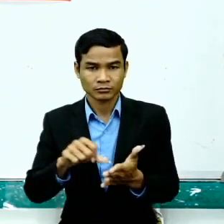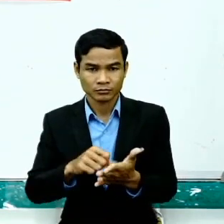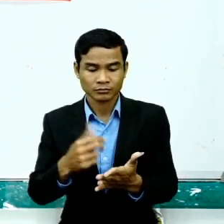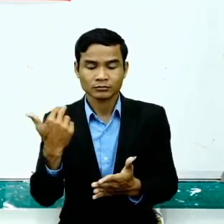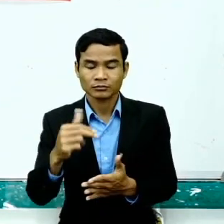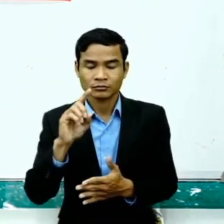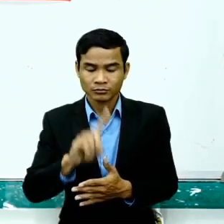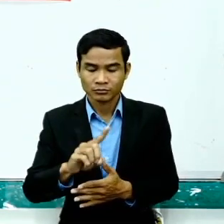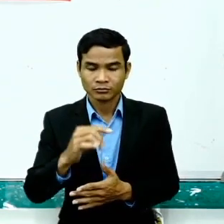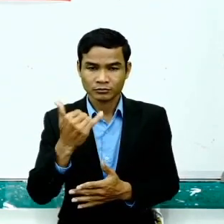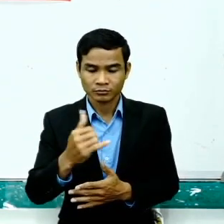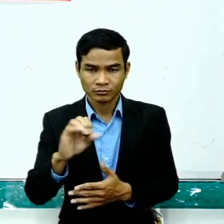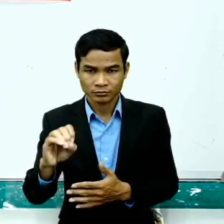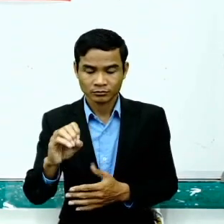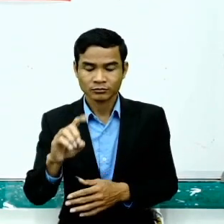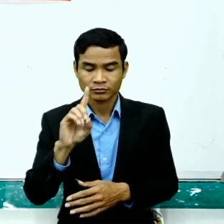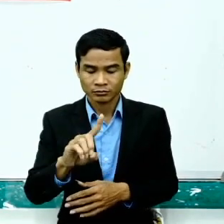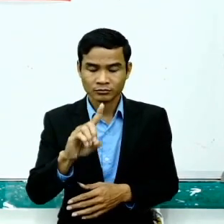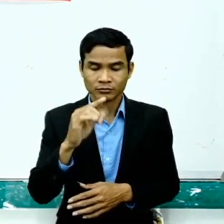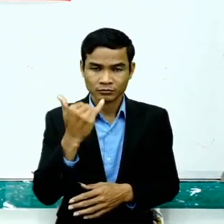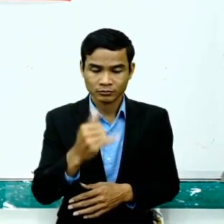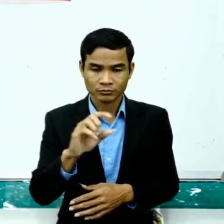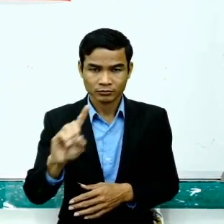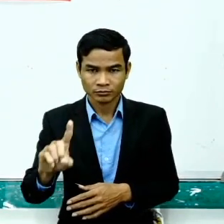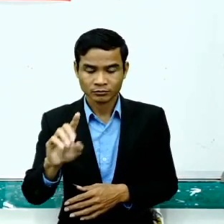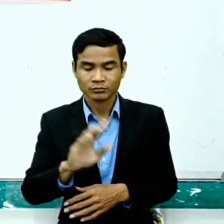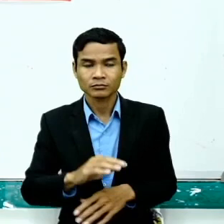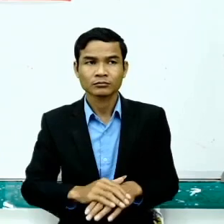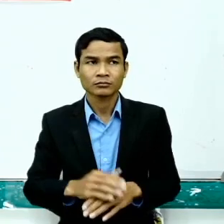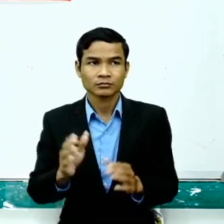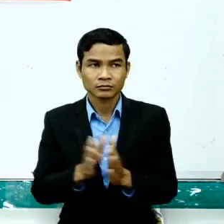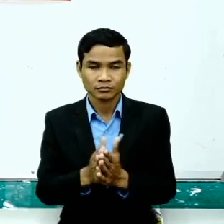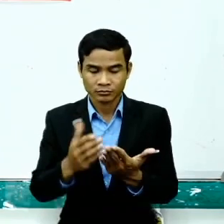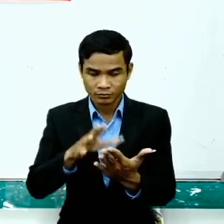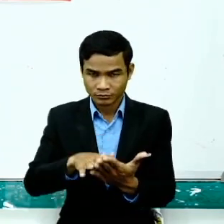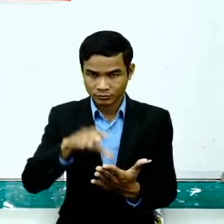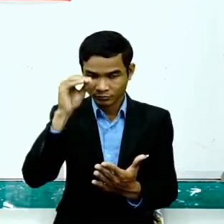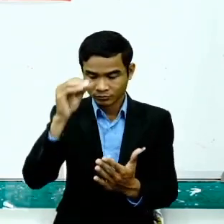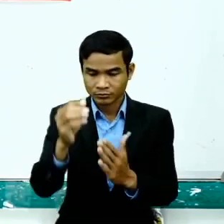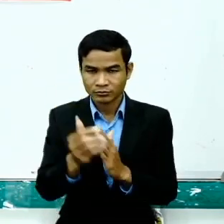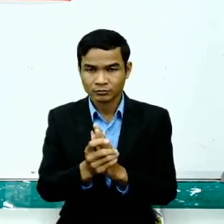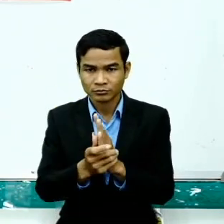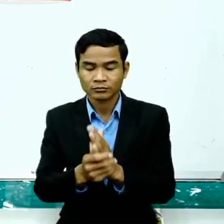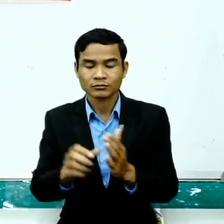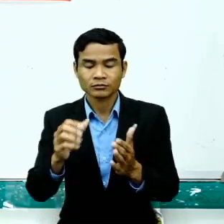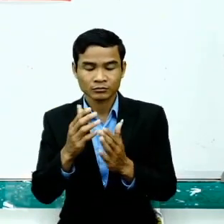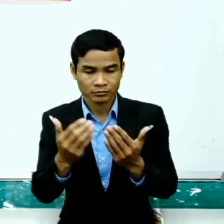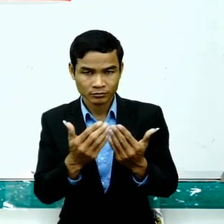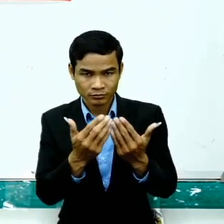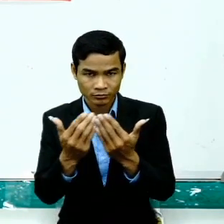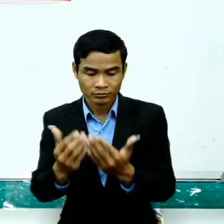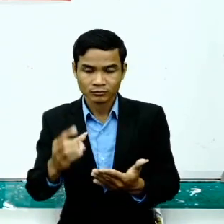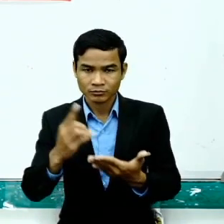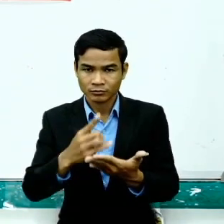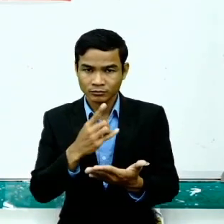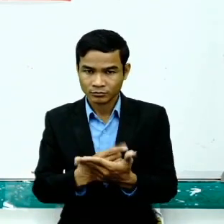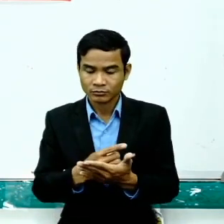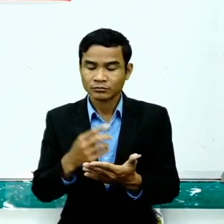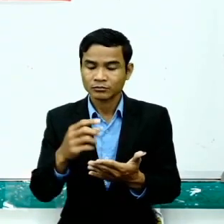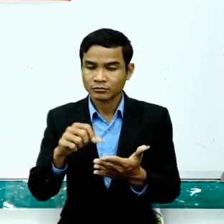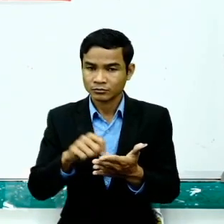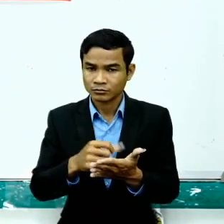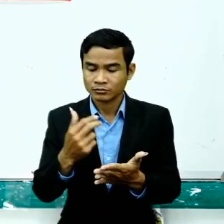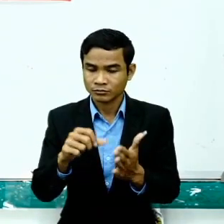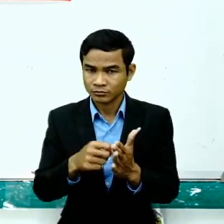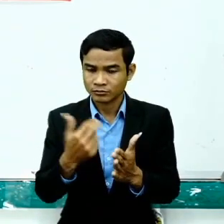bò tí mùa rồi học sắp mùa rồi học sắp mùi chà hai xếp hơi sạc xa cố chà con trời an chà mê riêng nơi tùm bò